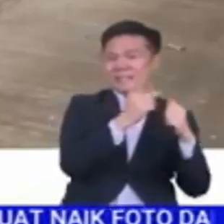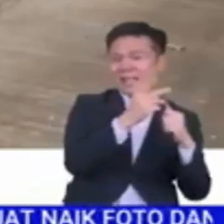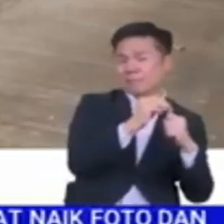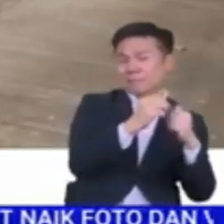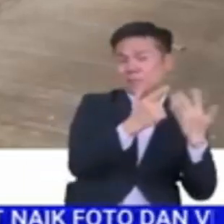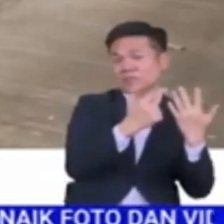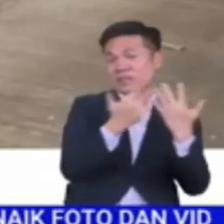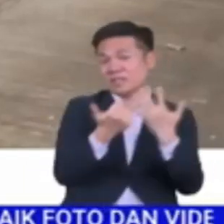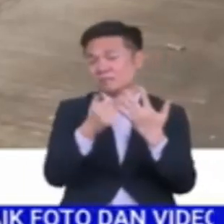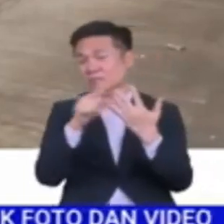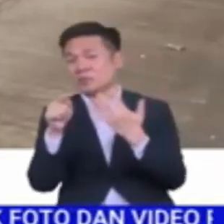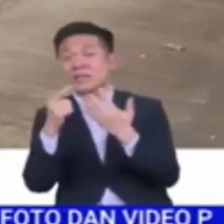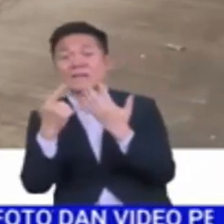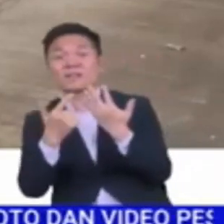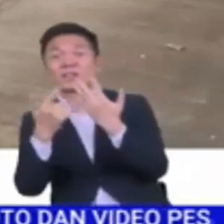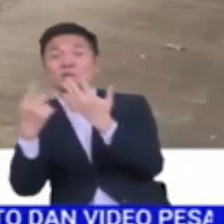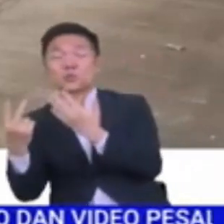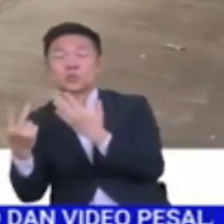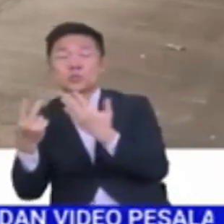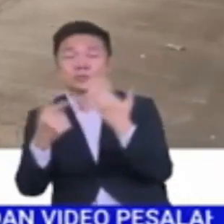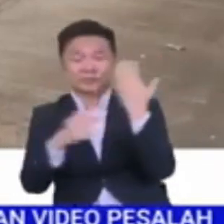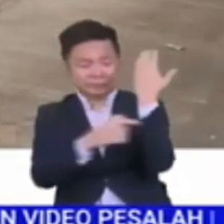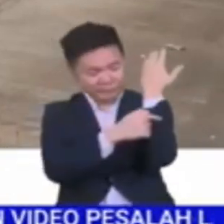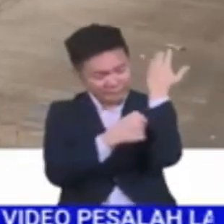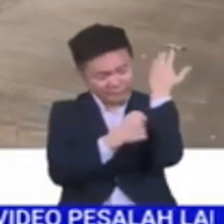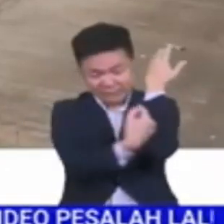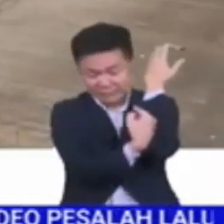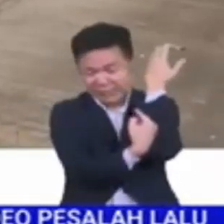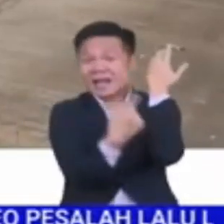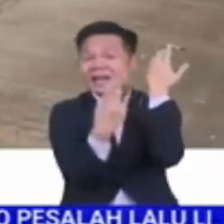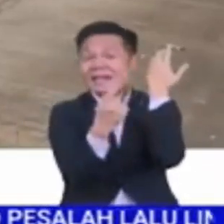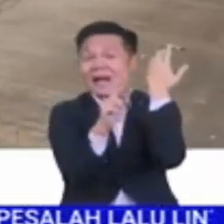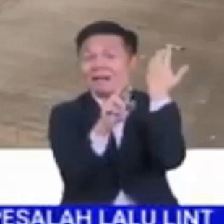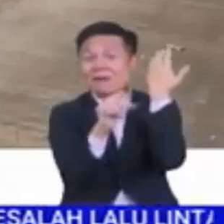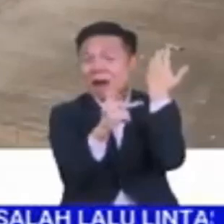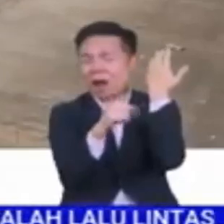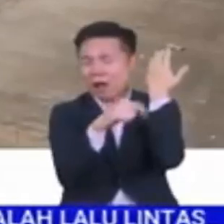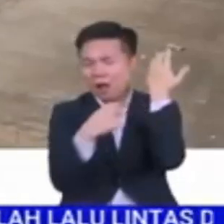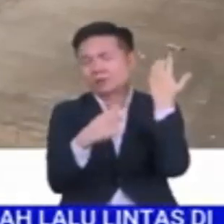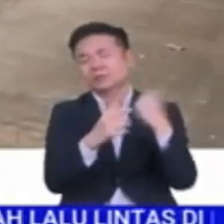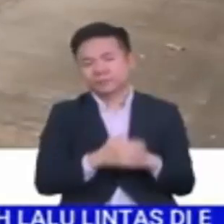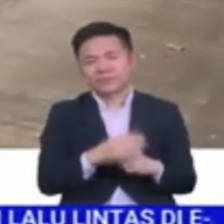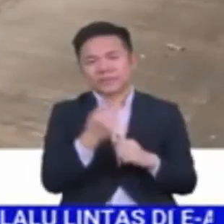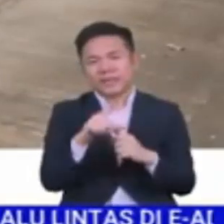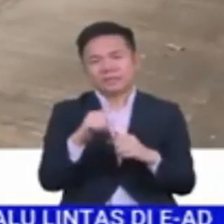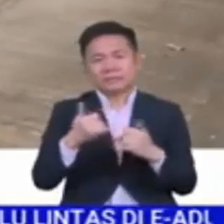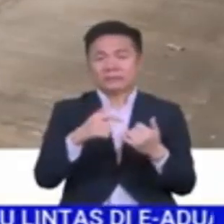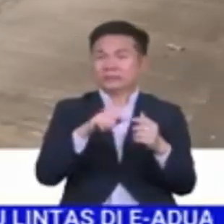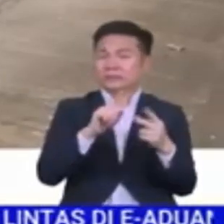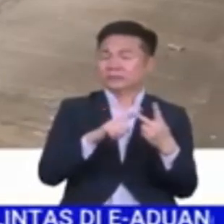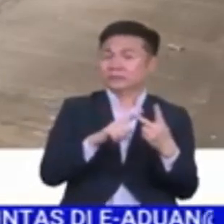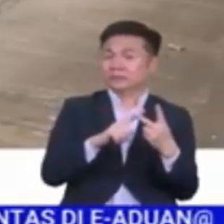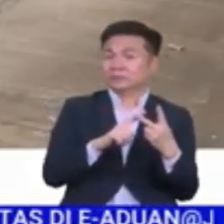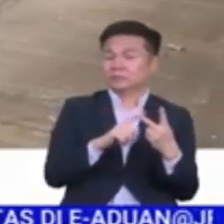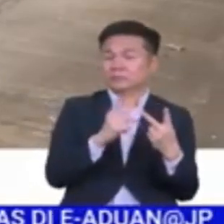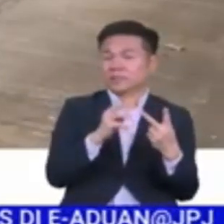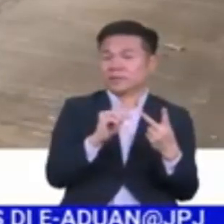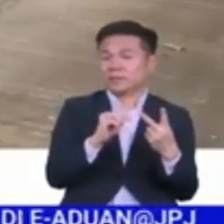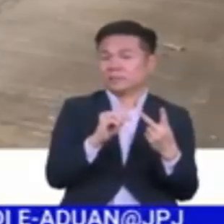hingga kilometer 72 di selepas Plaza Tol Karak. Sesak juga sepanjang 11 km dari